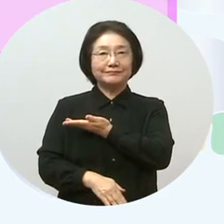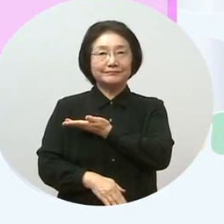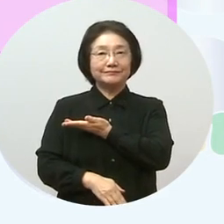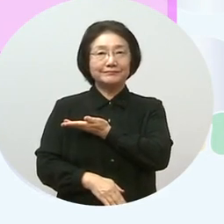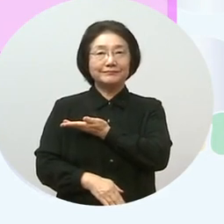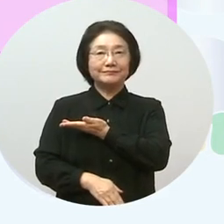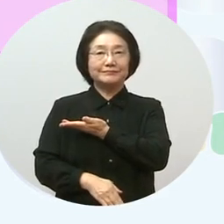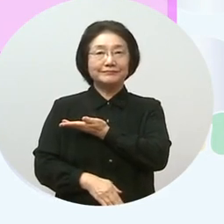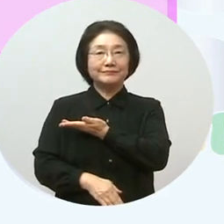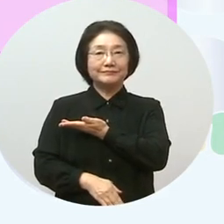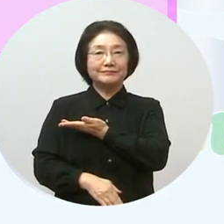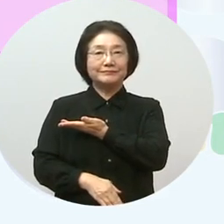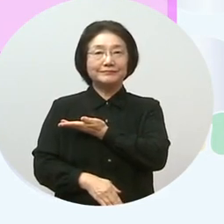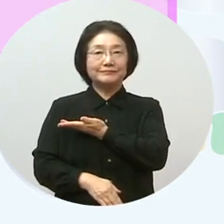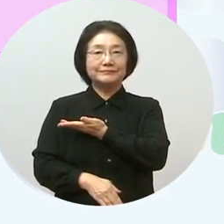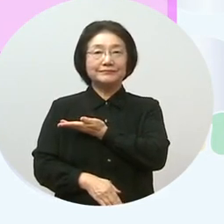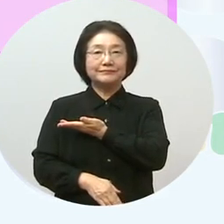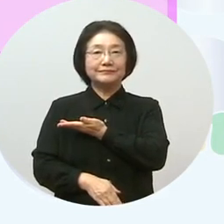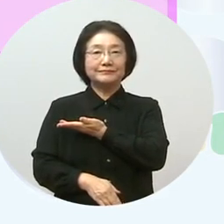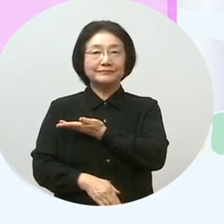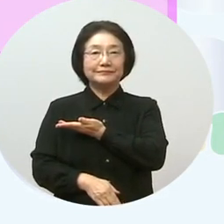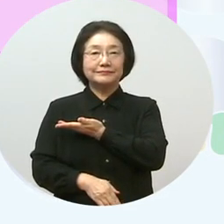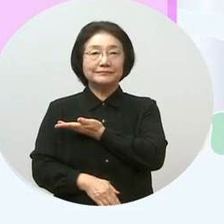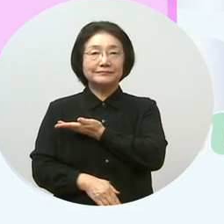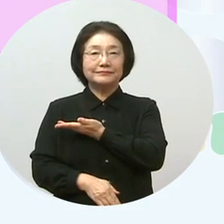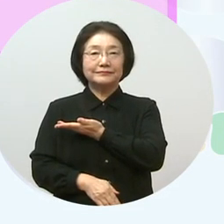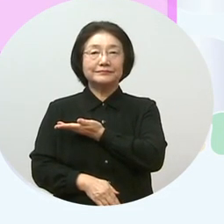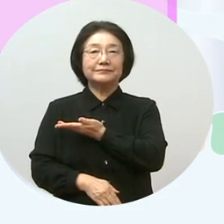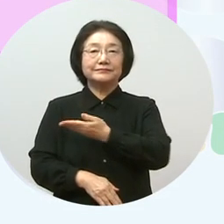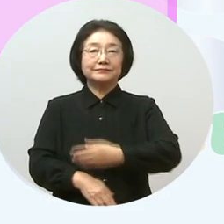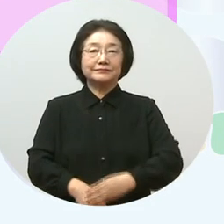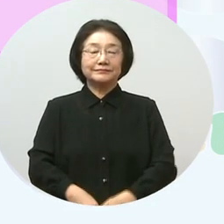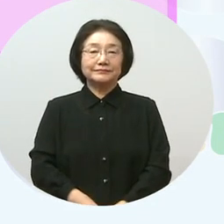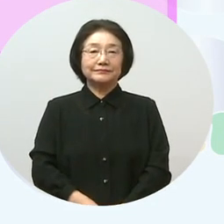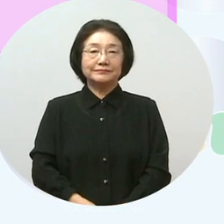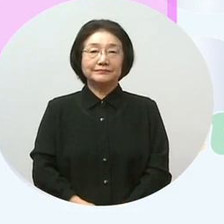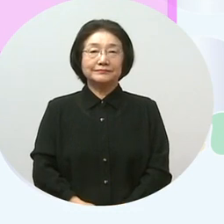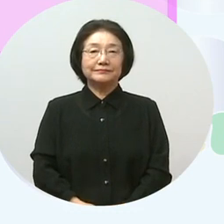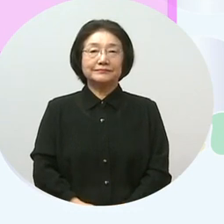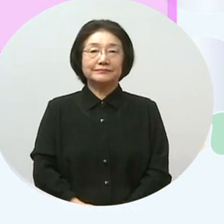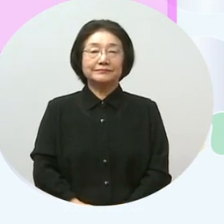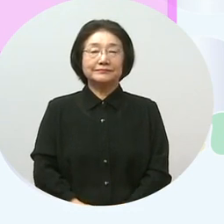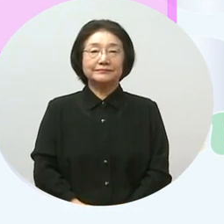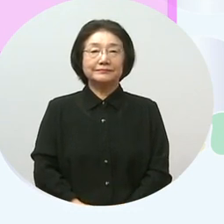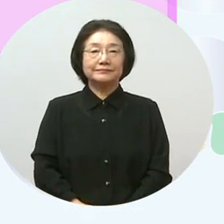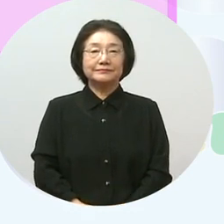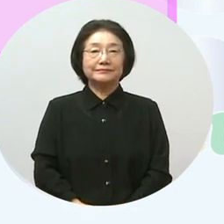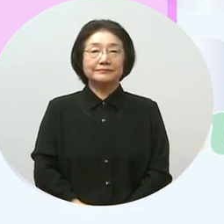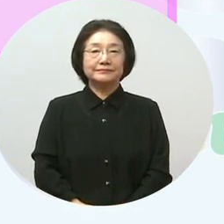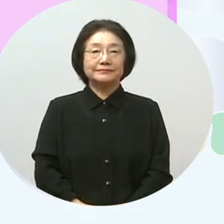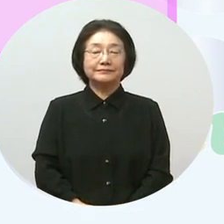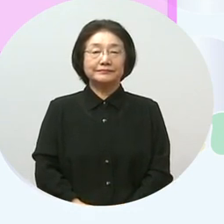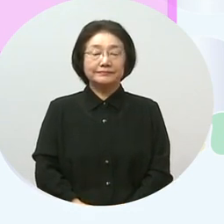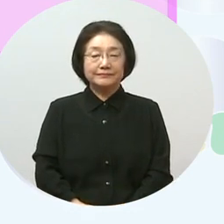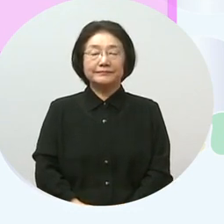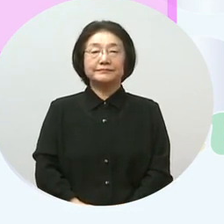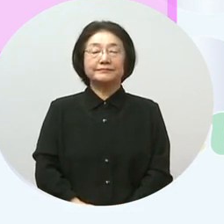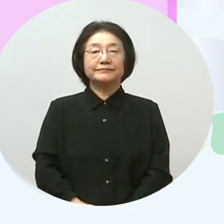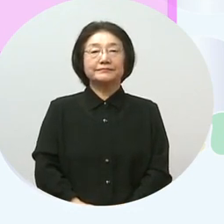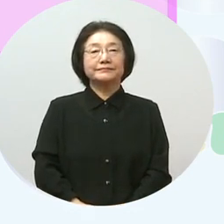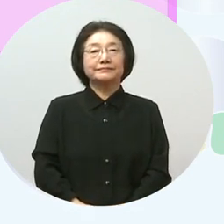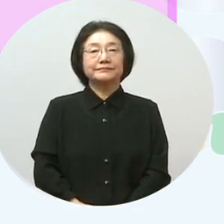湘南モノレールの各駅や藤沢市の観光センター、そして片瀬江ノ島観光案内所などに置いてありますのでご覧